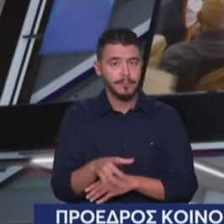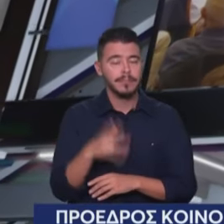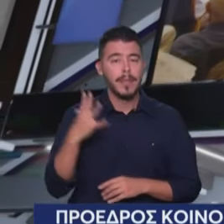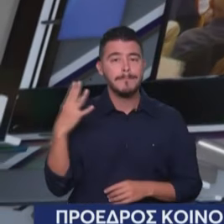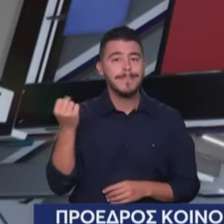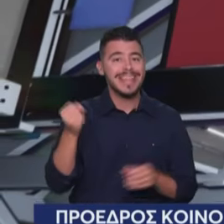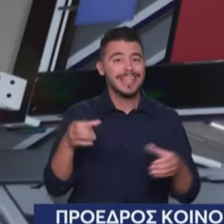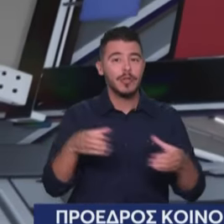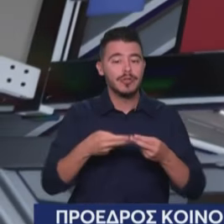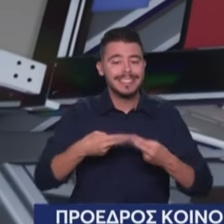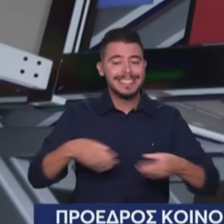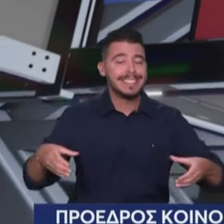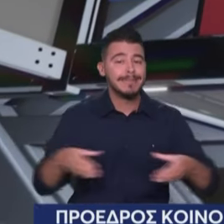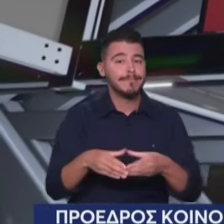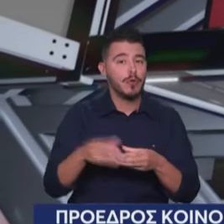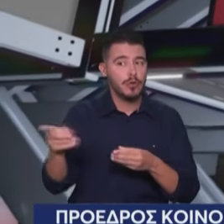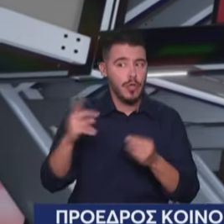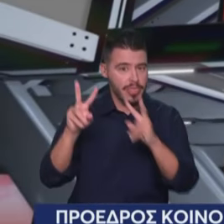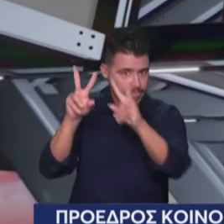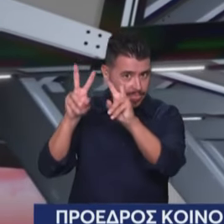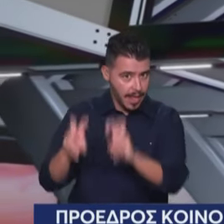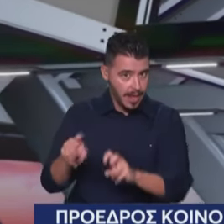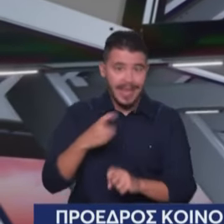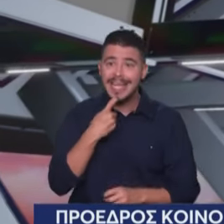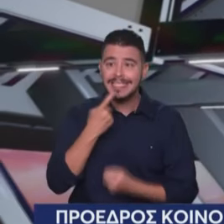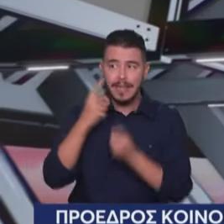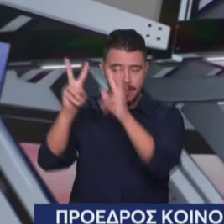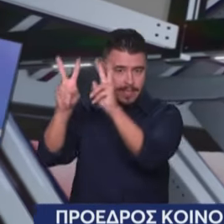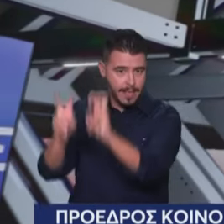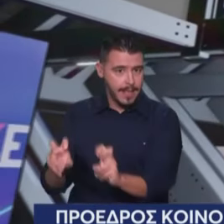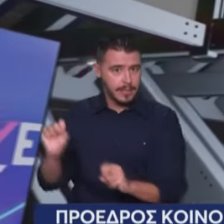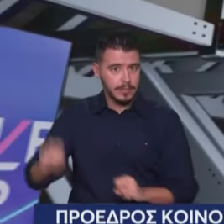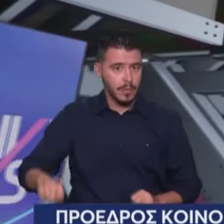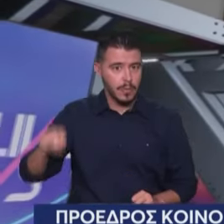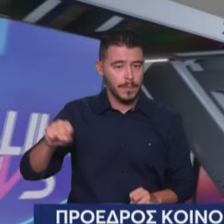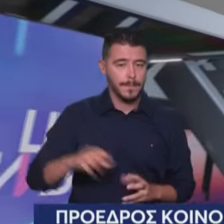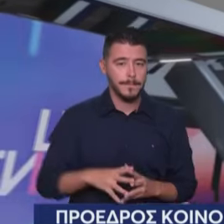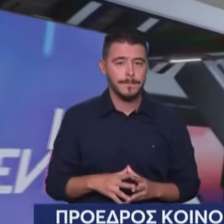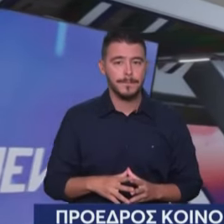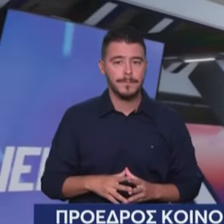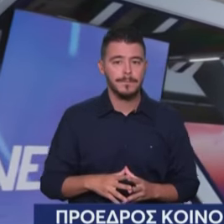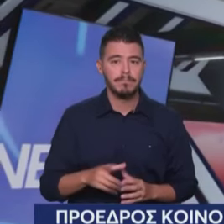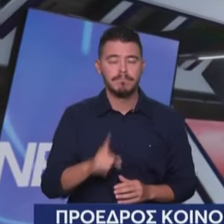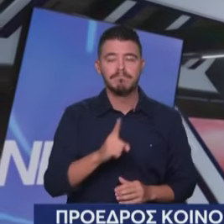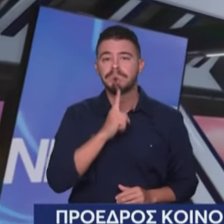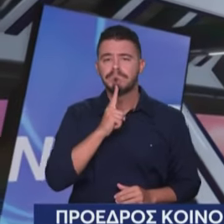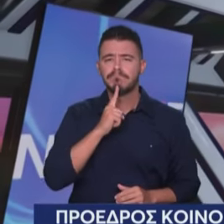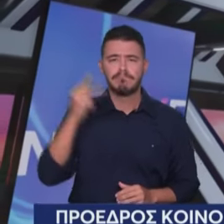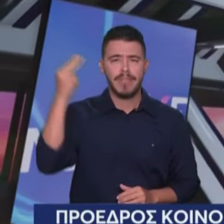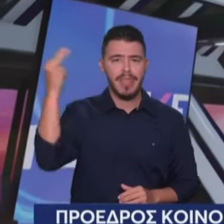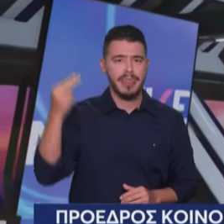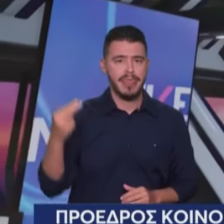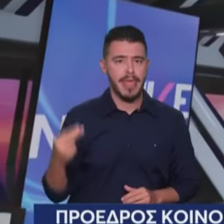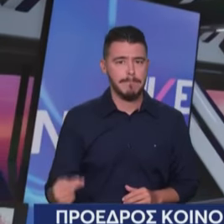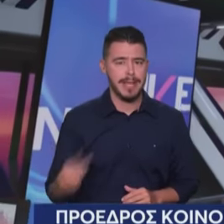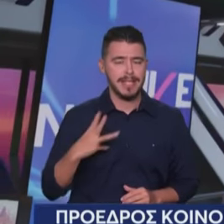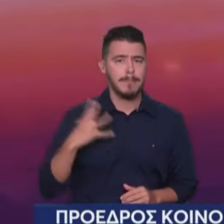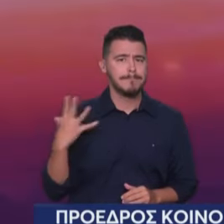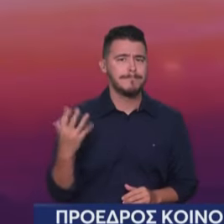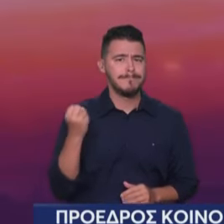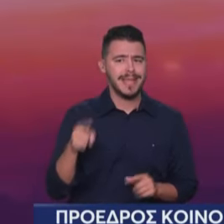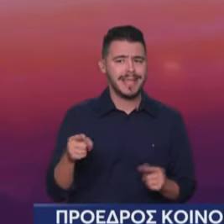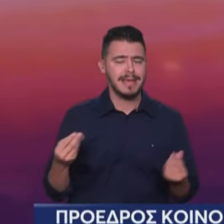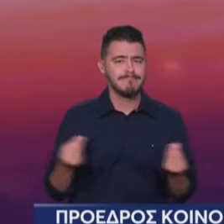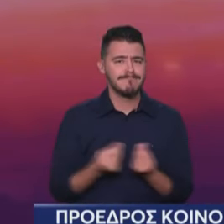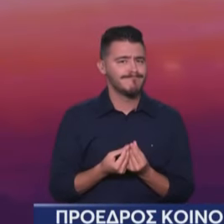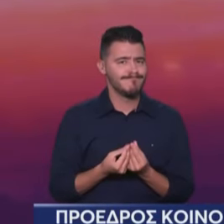ελεγχθεί ή όχι? Θεωρώ ότι όποιος νομίζει ότι τέτοιου μεγέθους πολιτικά ζητήματα ή επίδικα μπορούν να λυθούν με πειθαρχικά μέτρα,